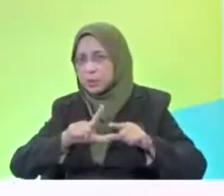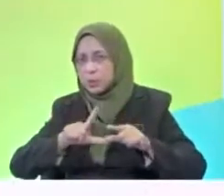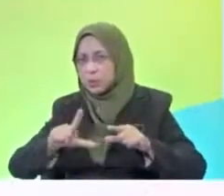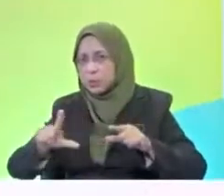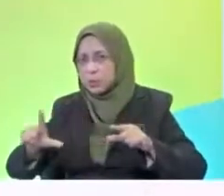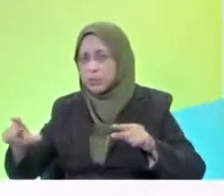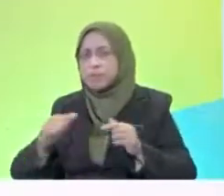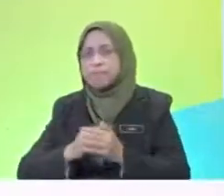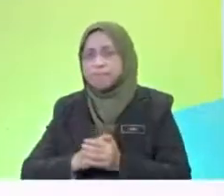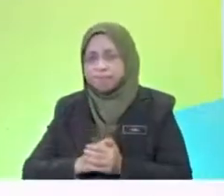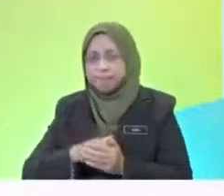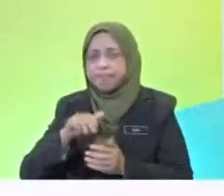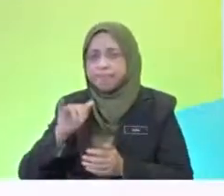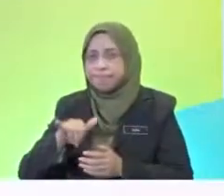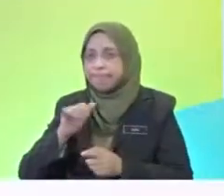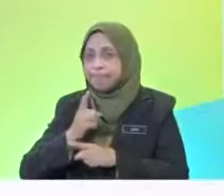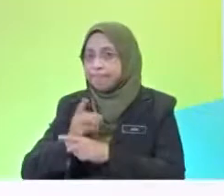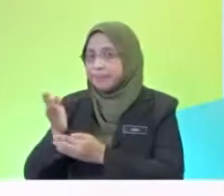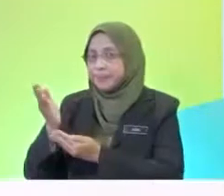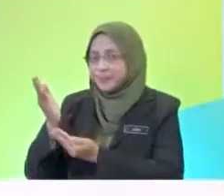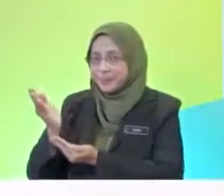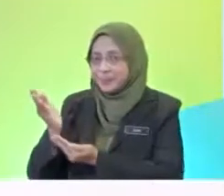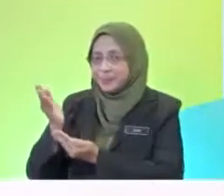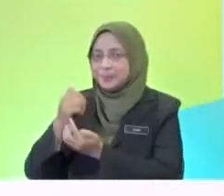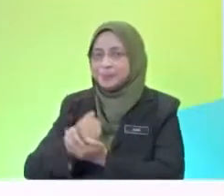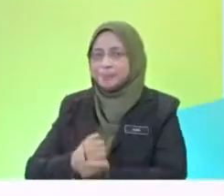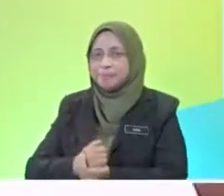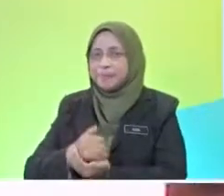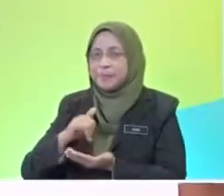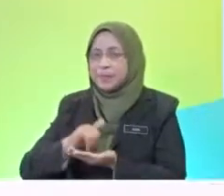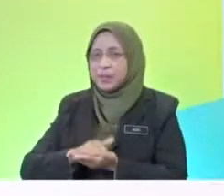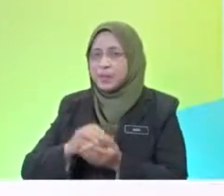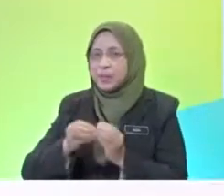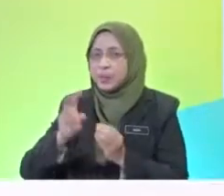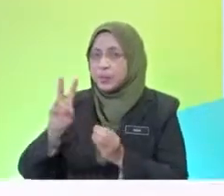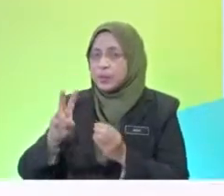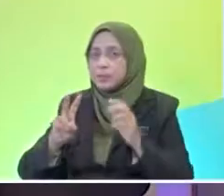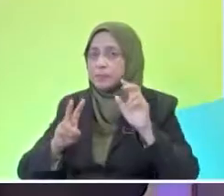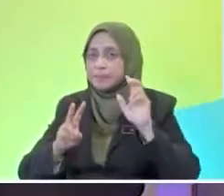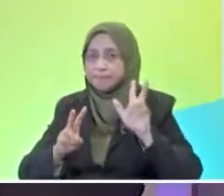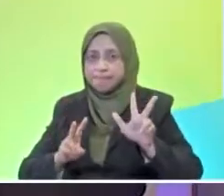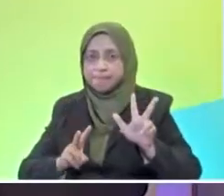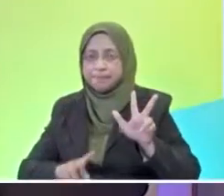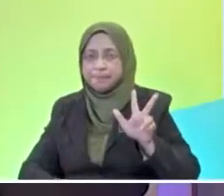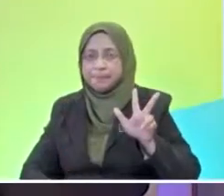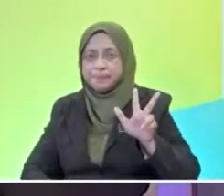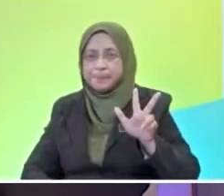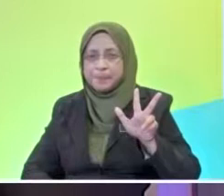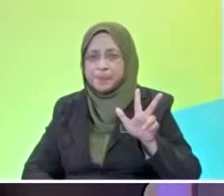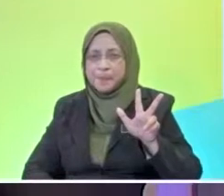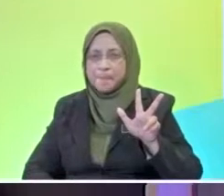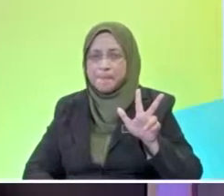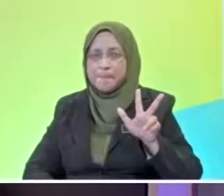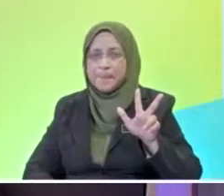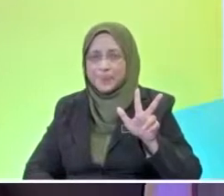ke itu? Ah, ya, betul. Okey, baik. Itu yang kedua. Yang ketiga, Majlisan. Yeah. Yang